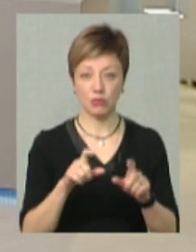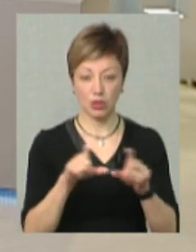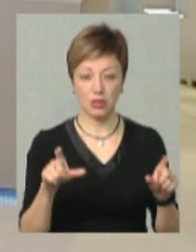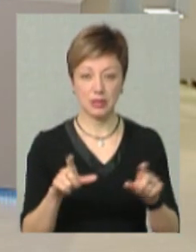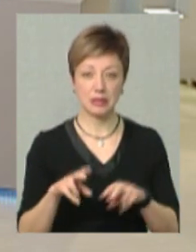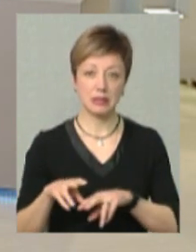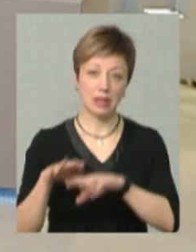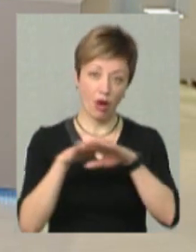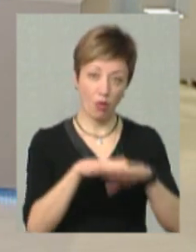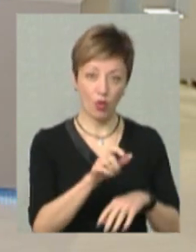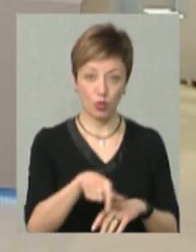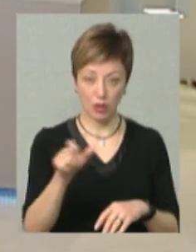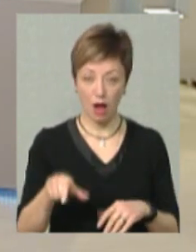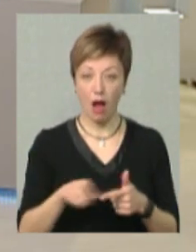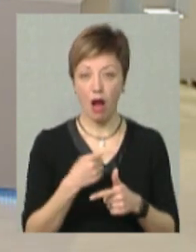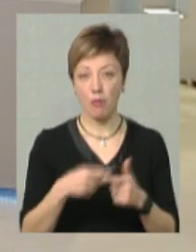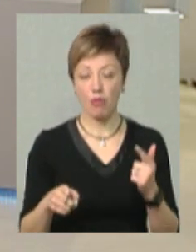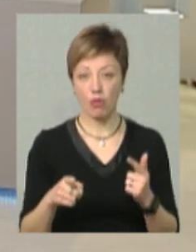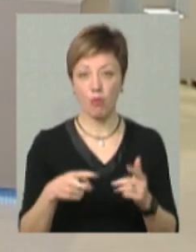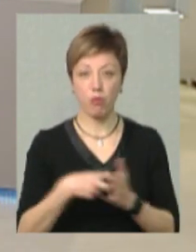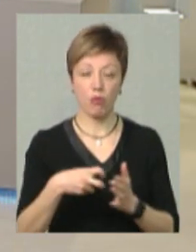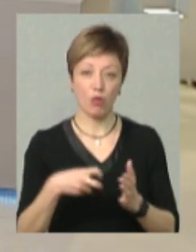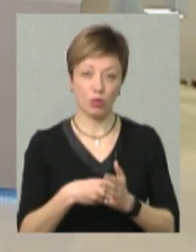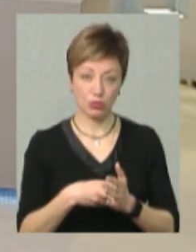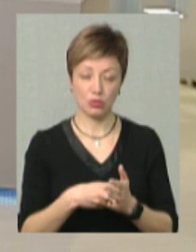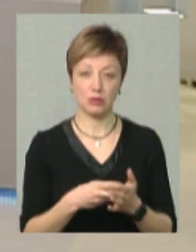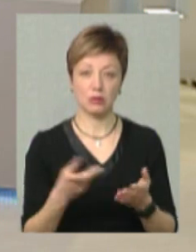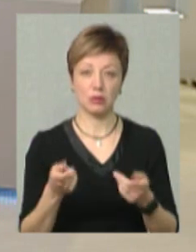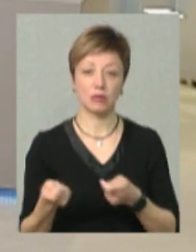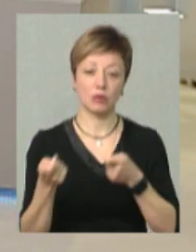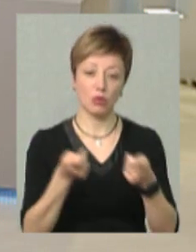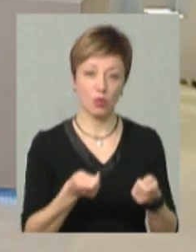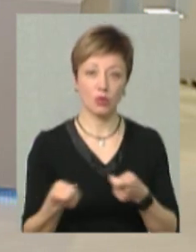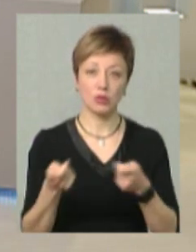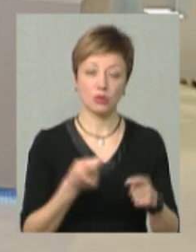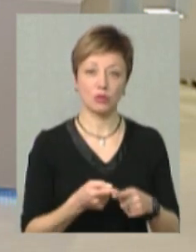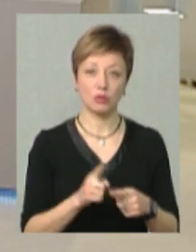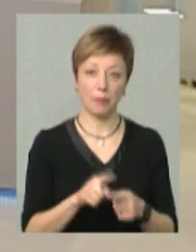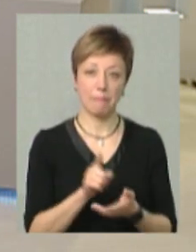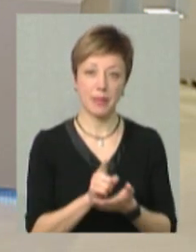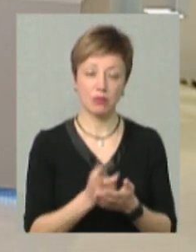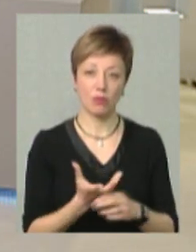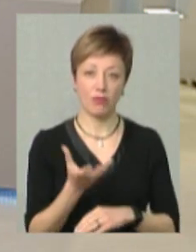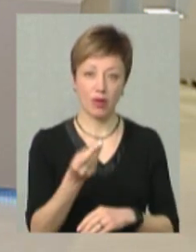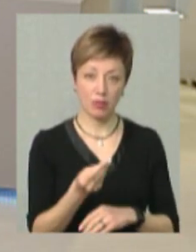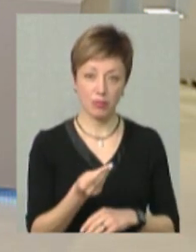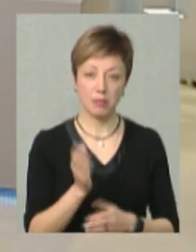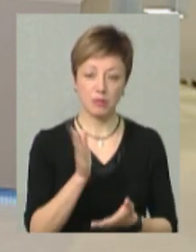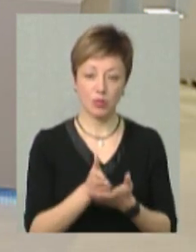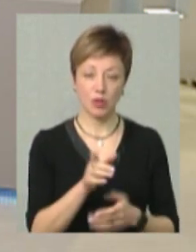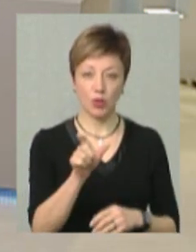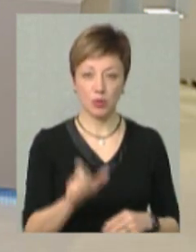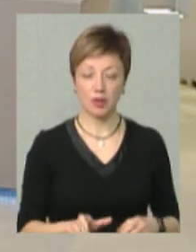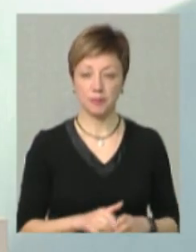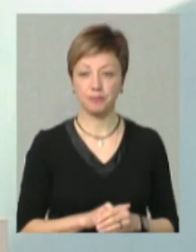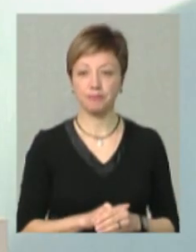зараховують на рахунок людини, або підприємства поштового зв'язку, які доносять вже цю пенсійну виплату безпосередньо